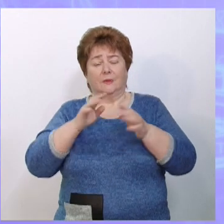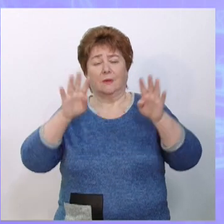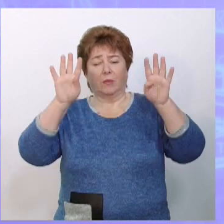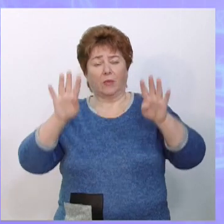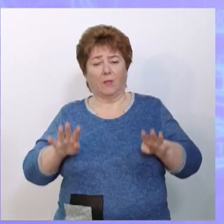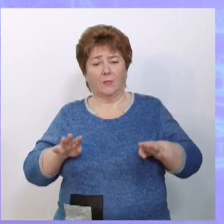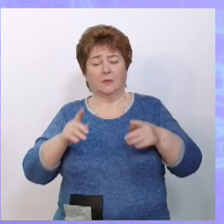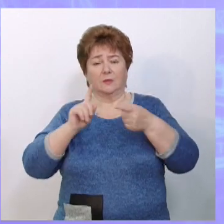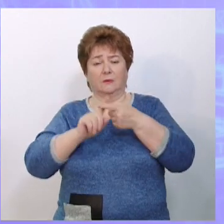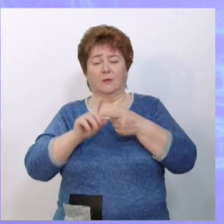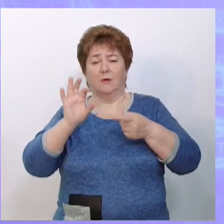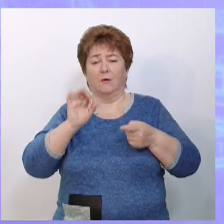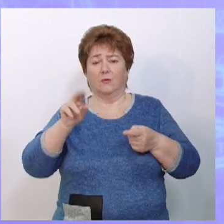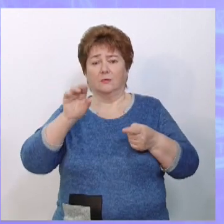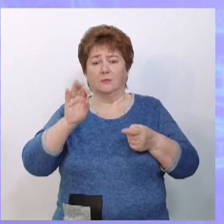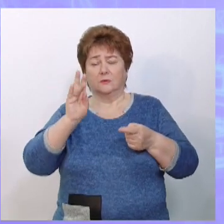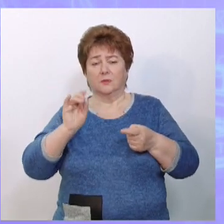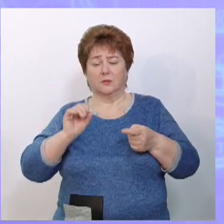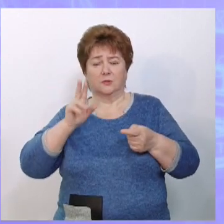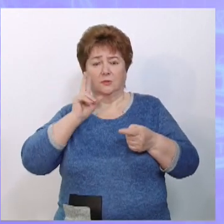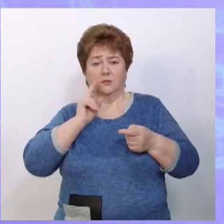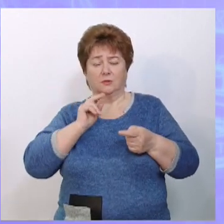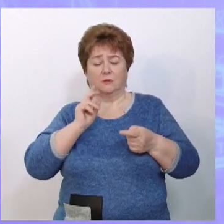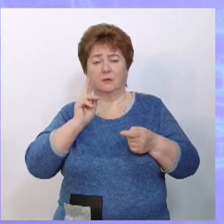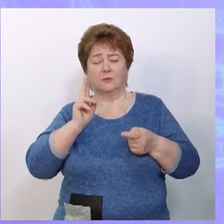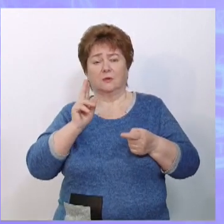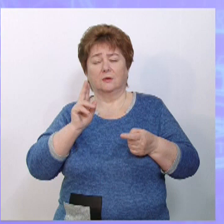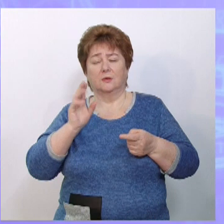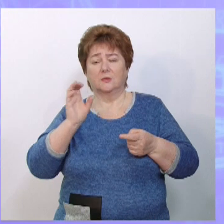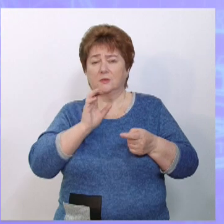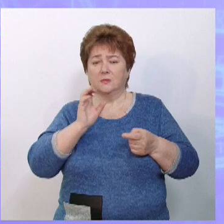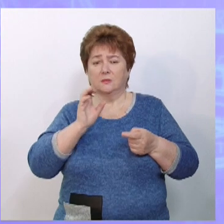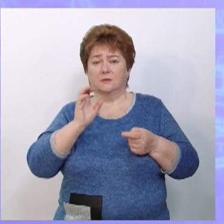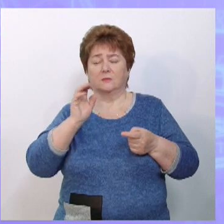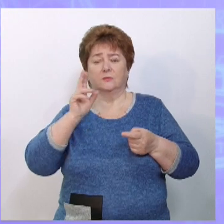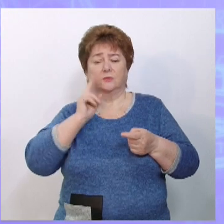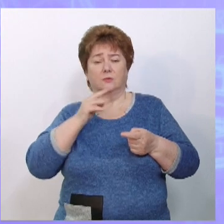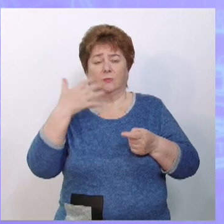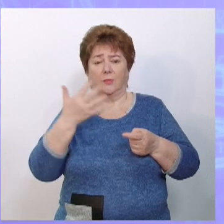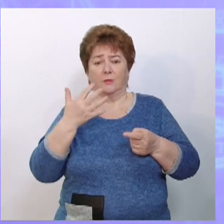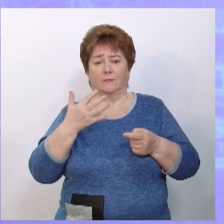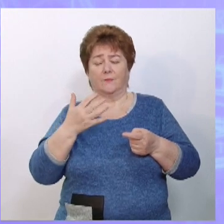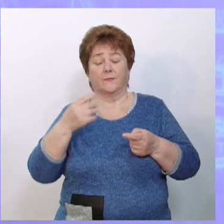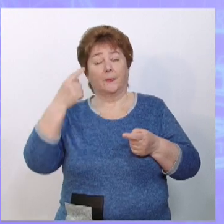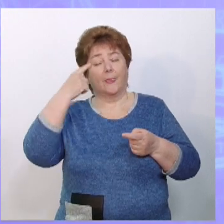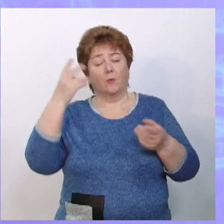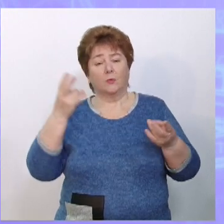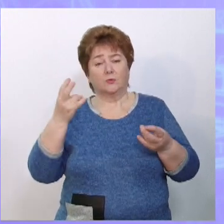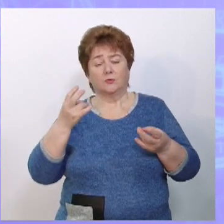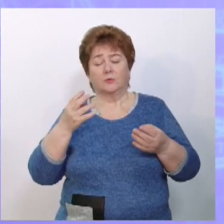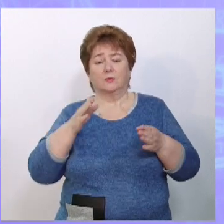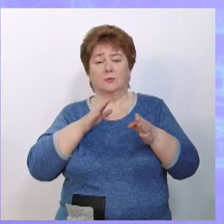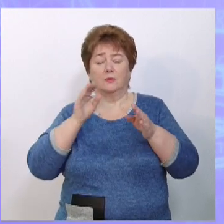таблице сложения однозначных чисел с числом 5. Вам нужно подумать